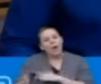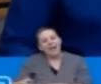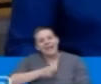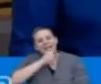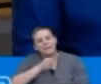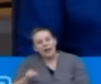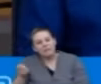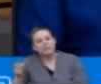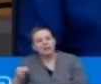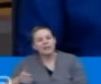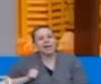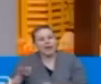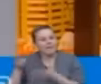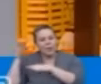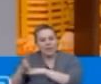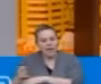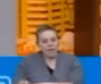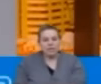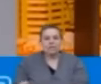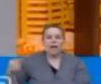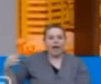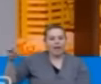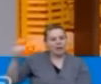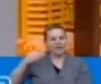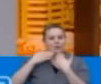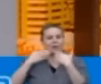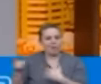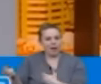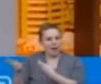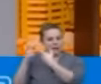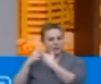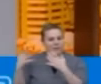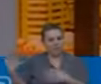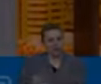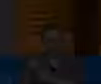אבל לא משנה, לא ניכנס לזה. עכשיו, חבר הכנסת אריאל מרגלית, המחנה הציוני, תודה רבה לך, תודה, בהצלחה.